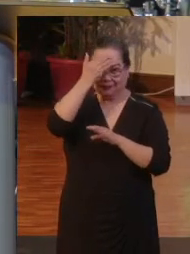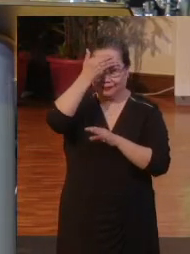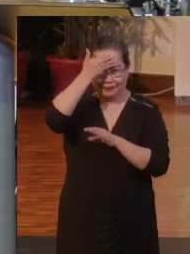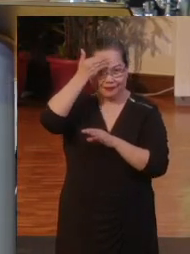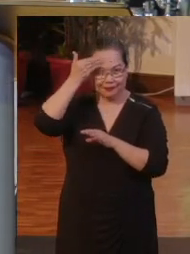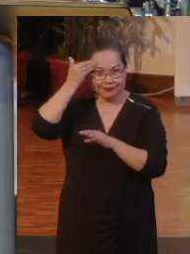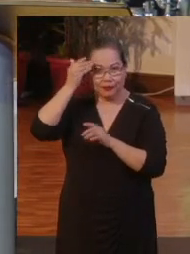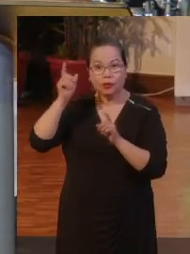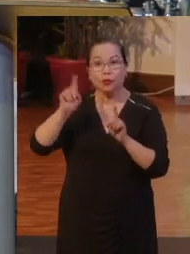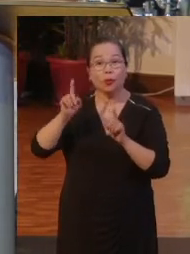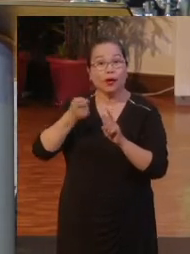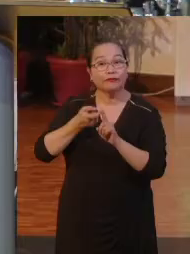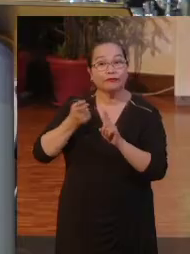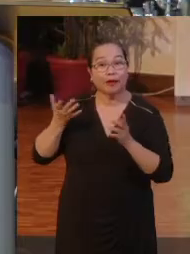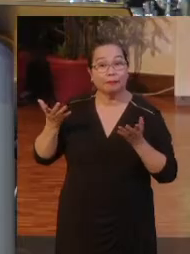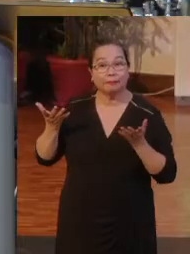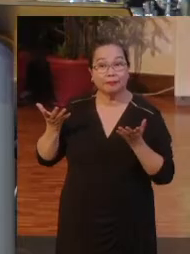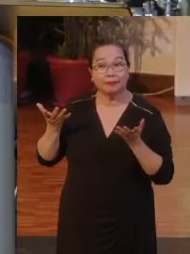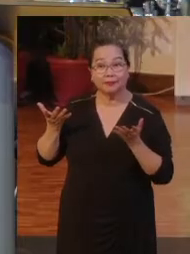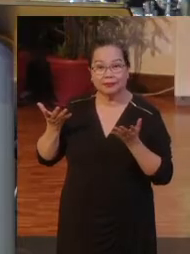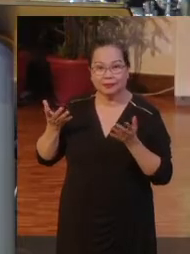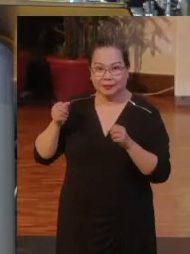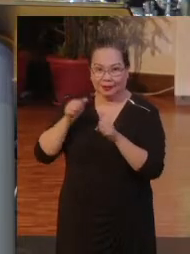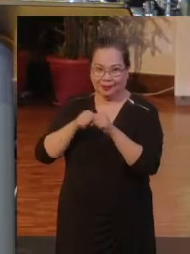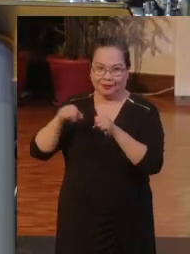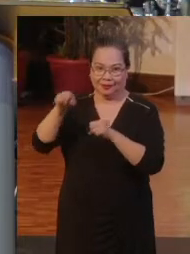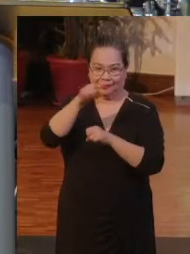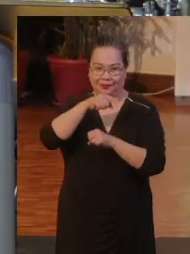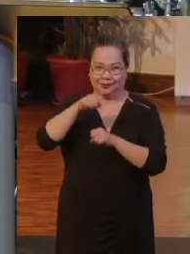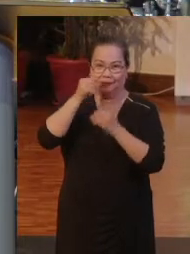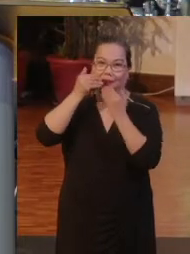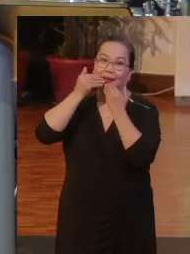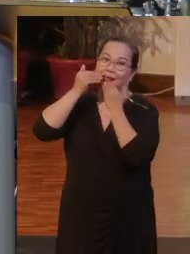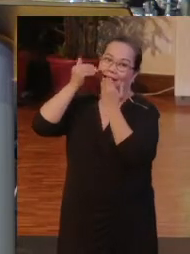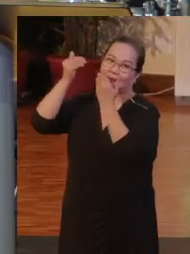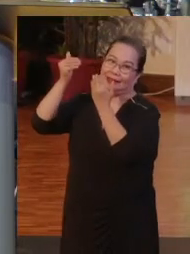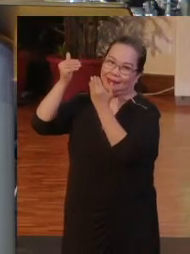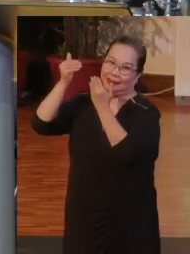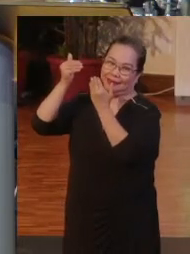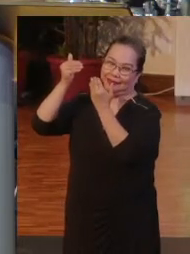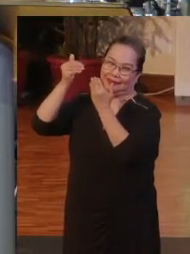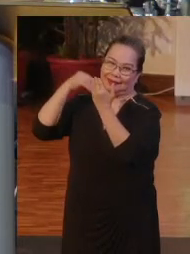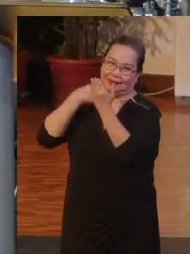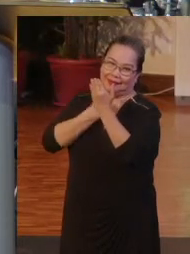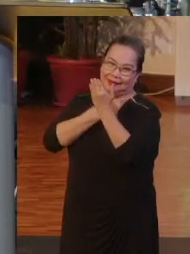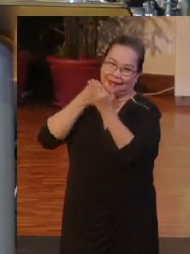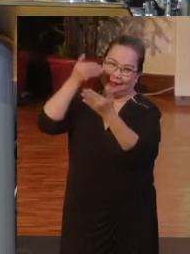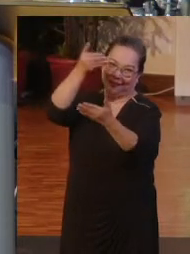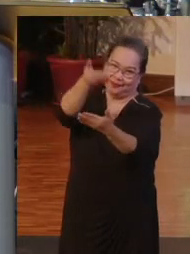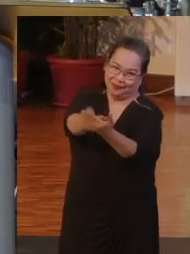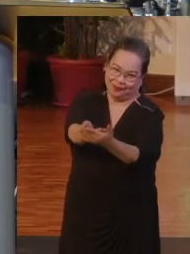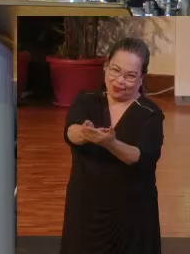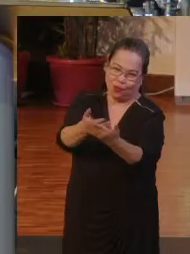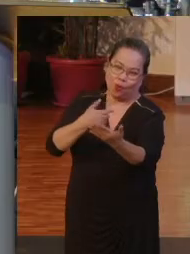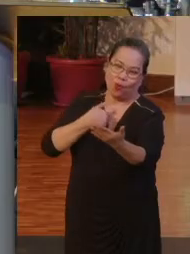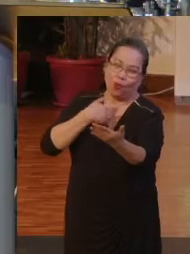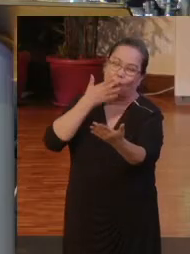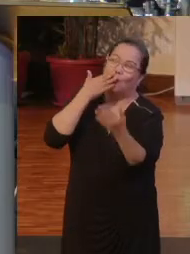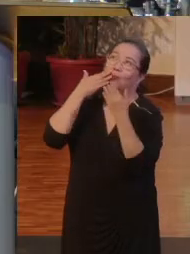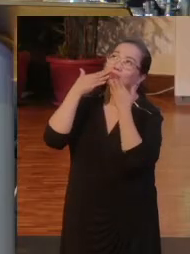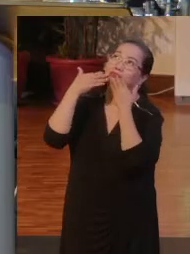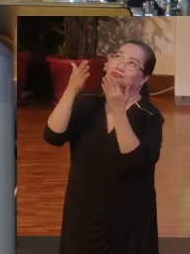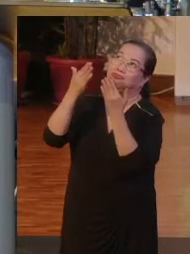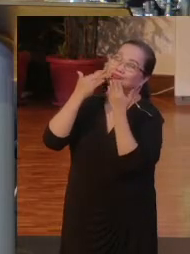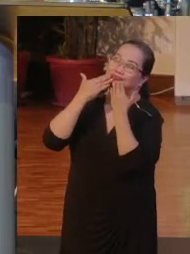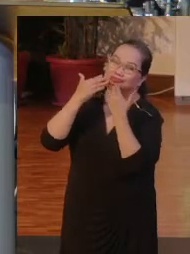ating pinanggalingan upang ating mapasalamatan ang ating narating at